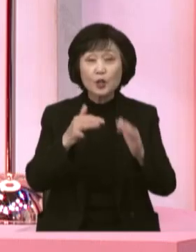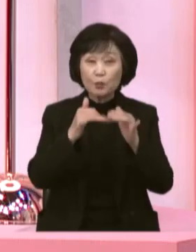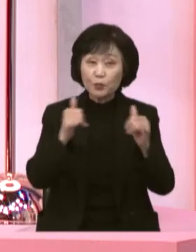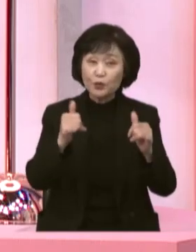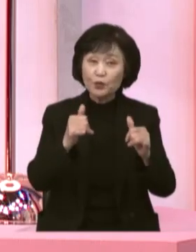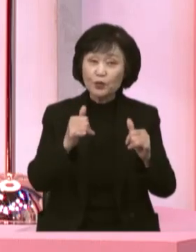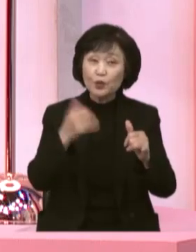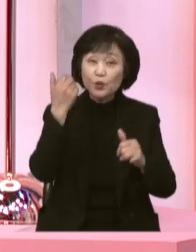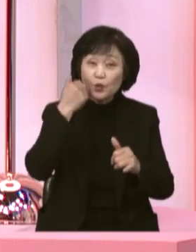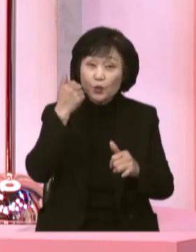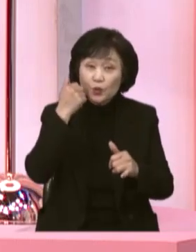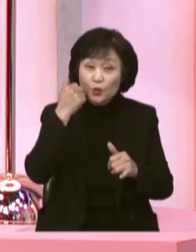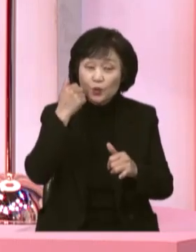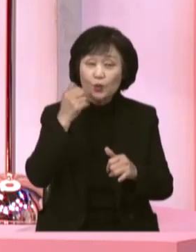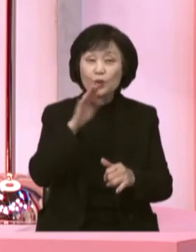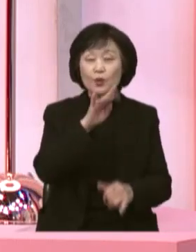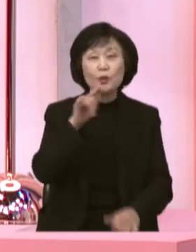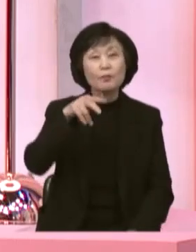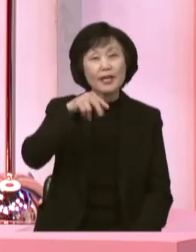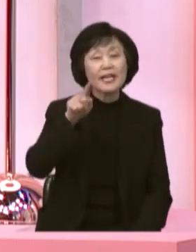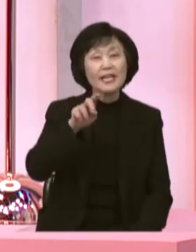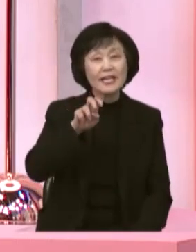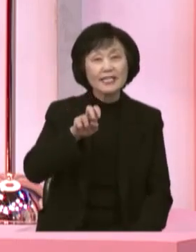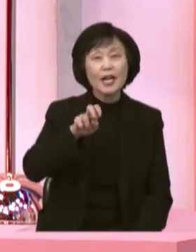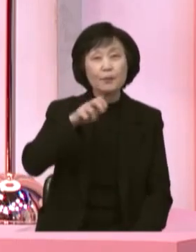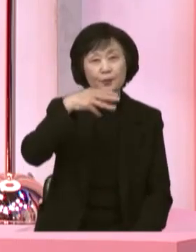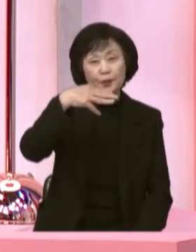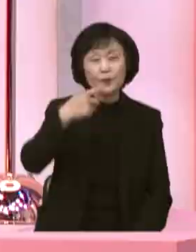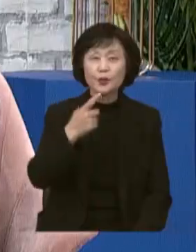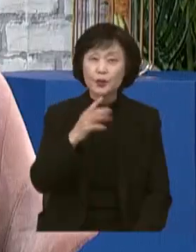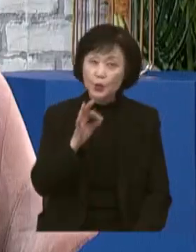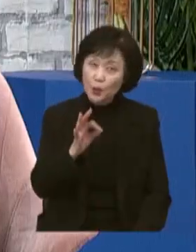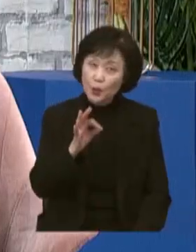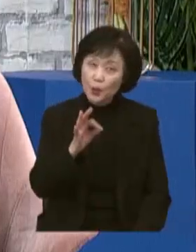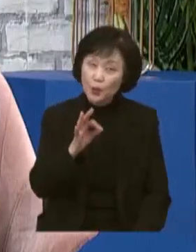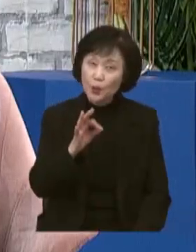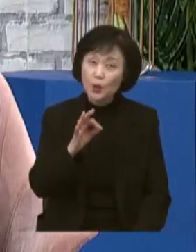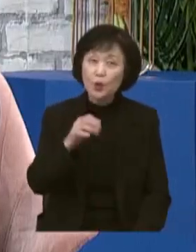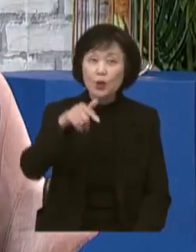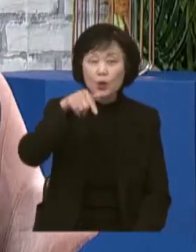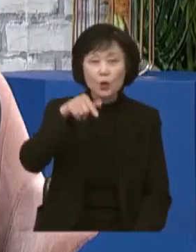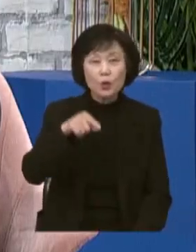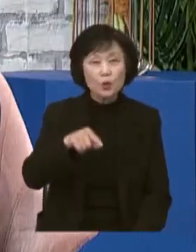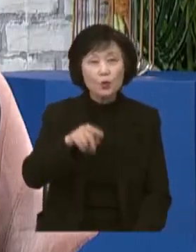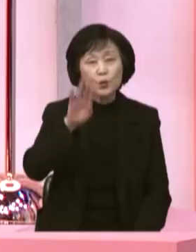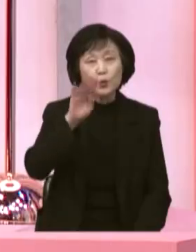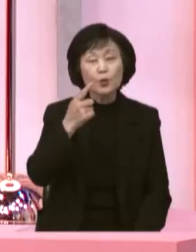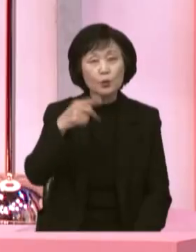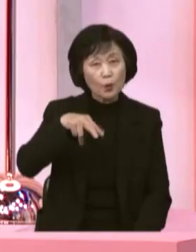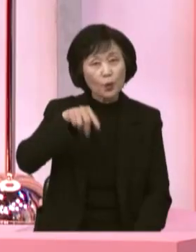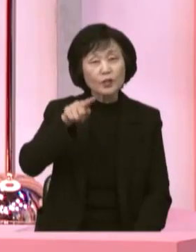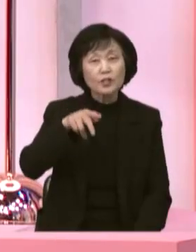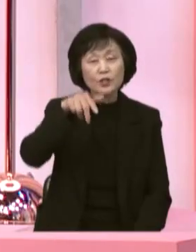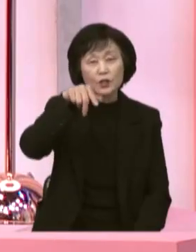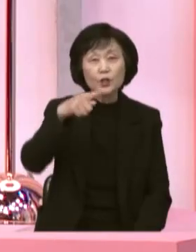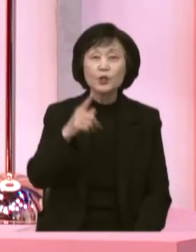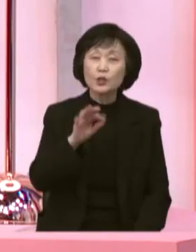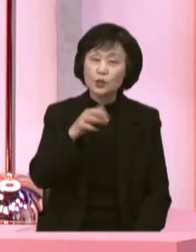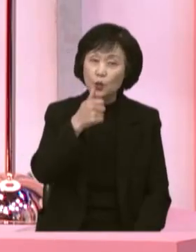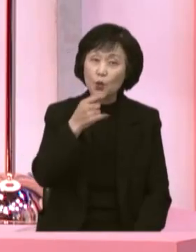이대성 선생님, 네. 서영춘 선생님, 뭐 다 줘. 송혜 선생님 한 분 계시네. 송혜 선생님 남아 계시네요. 딱 한 분